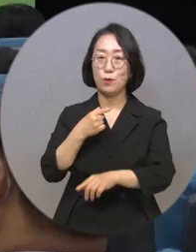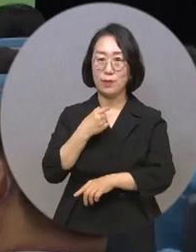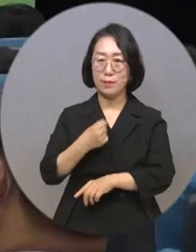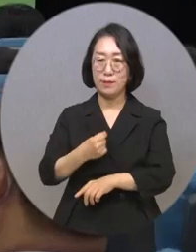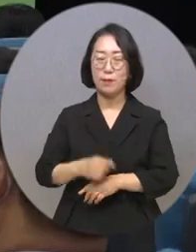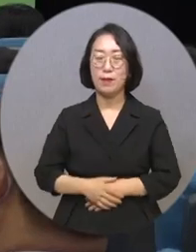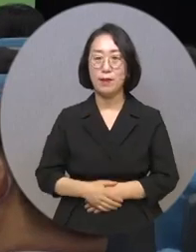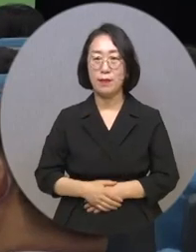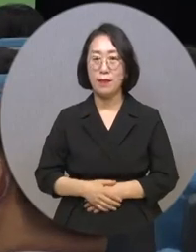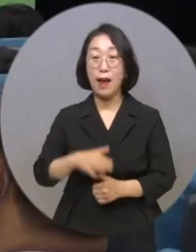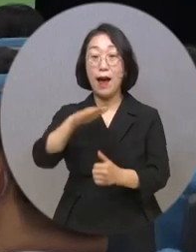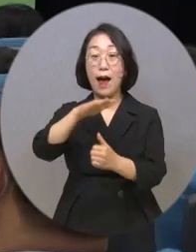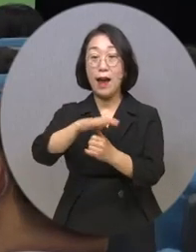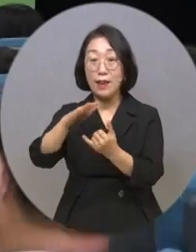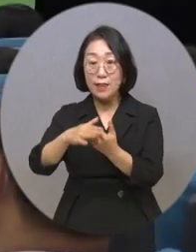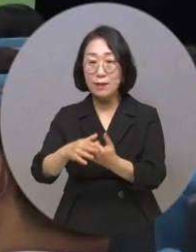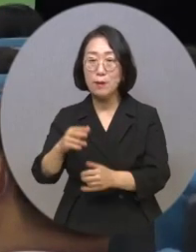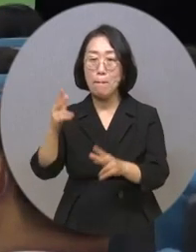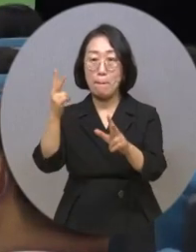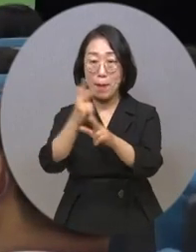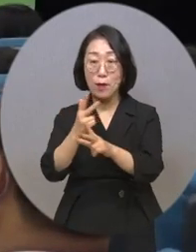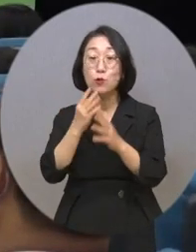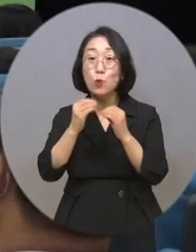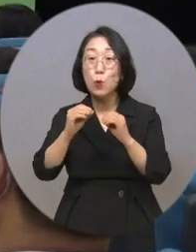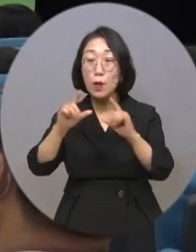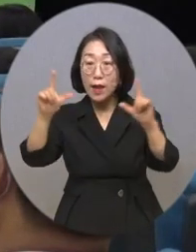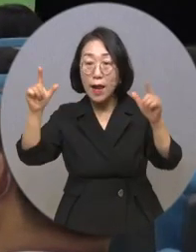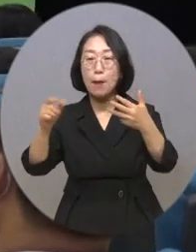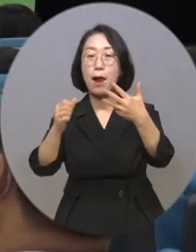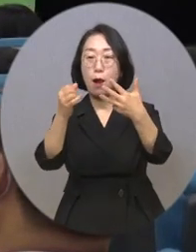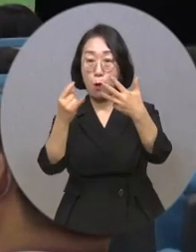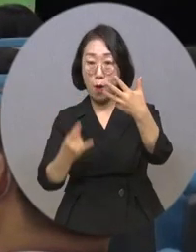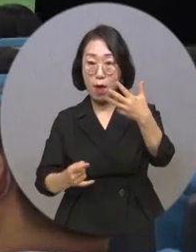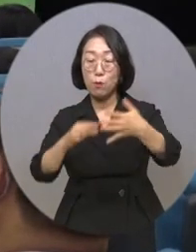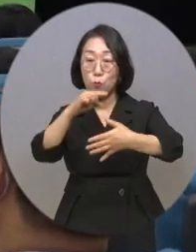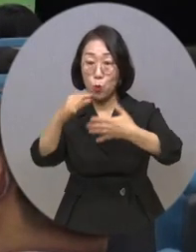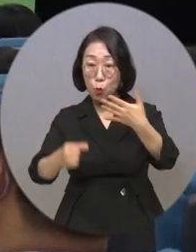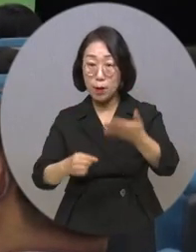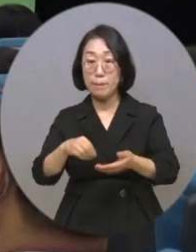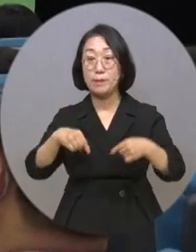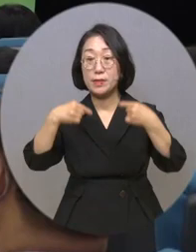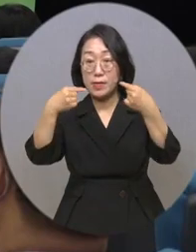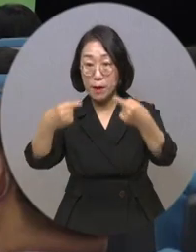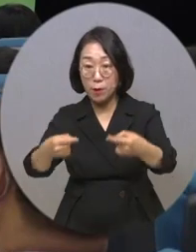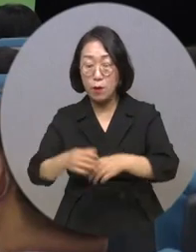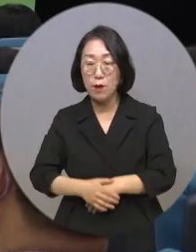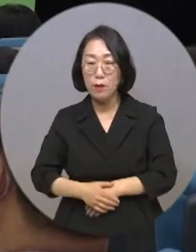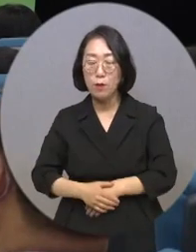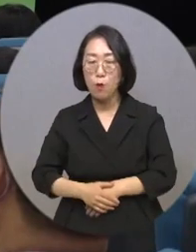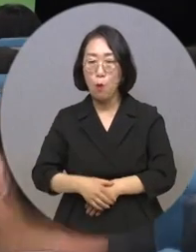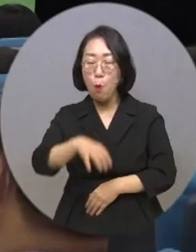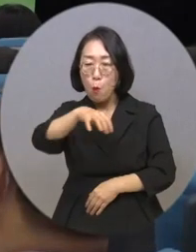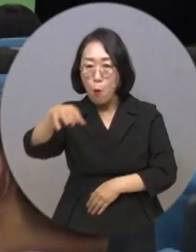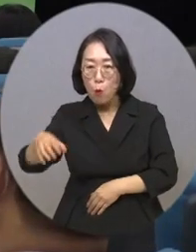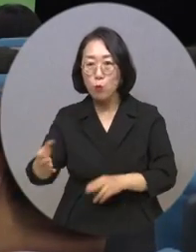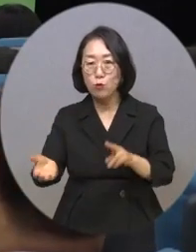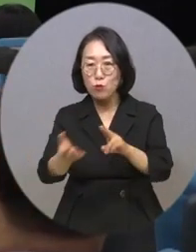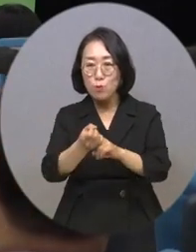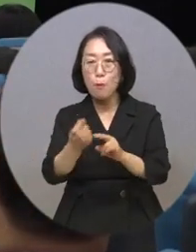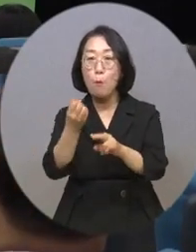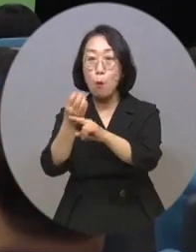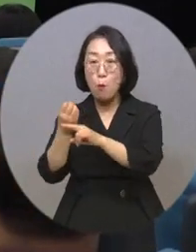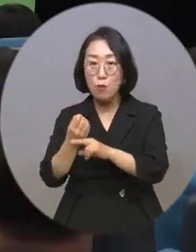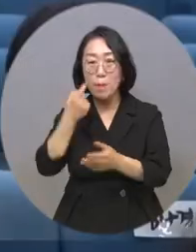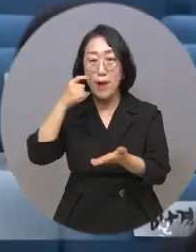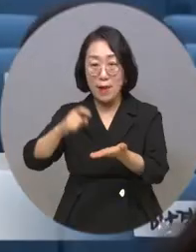하겠습니다. 아이들은 매주 토요일 8회 진행되는 프로그램 속에서 녹양동의 보물을 다양한 모습으로